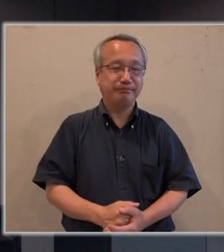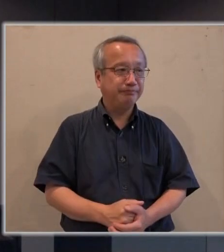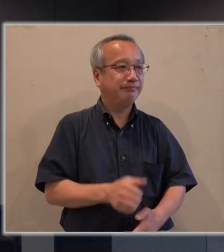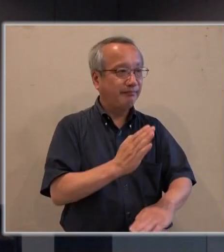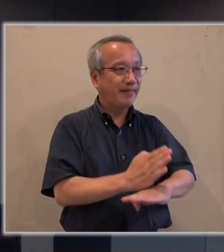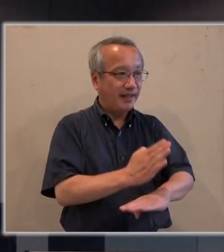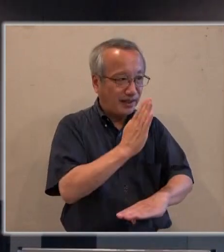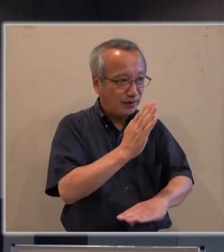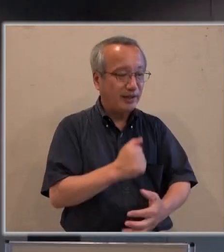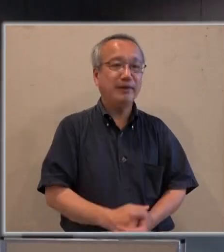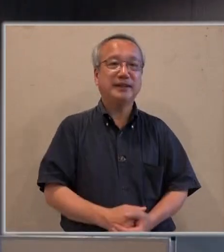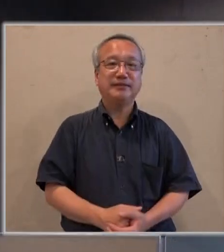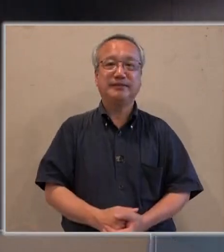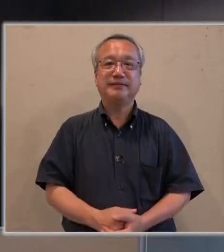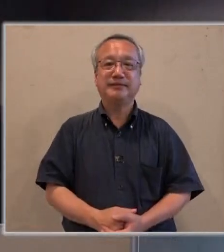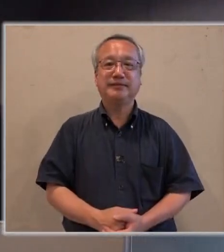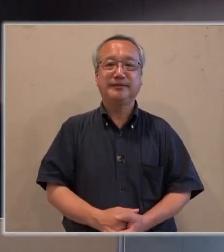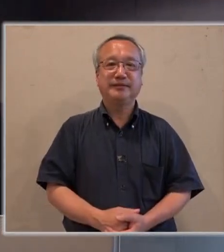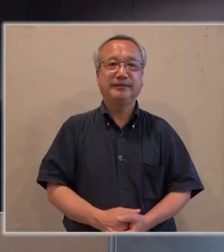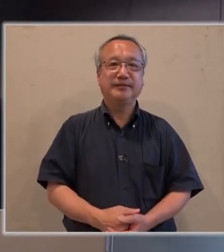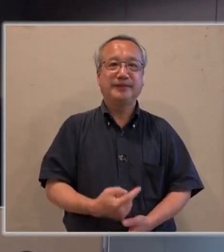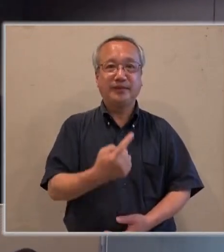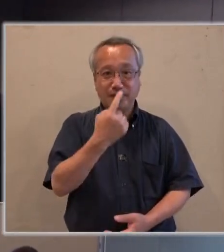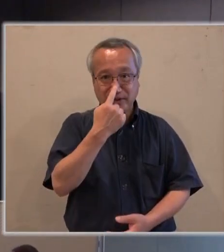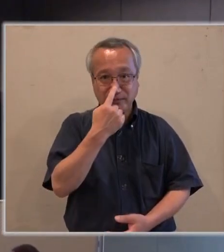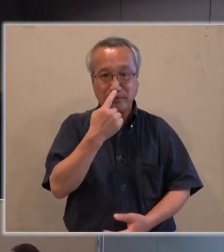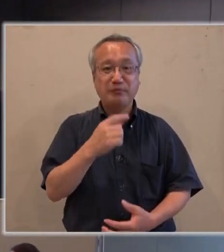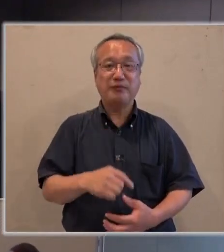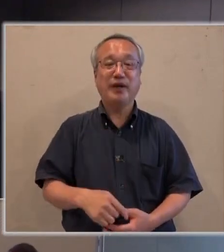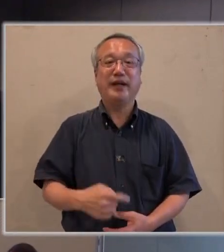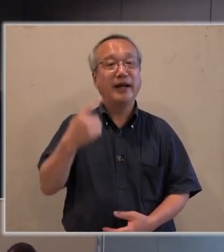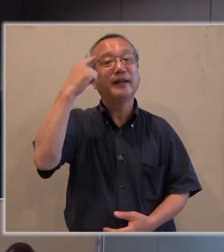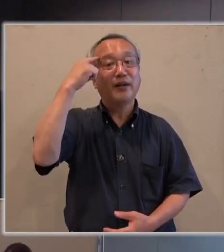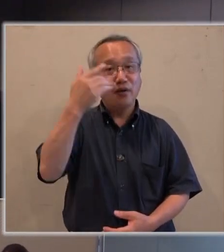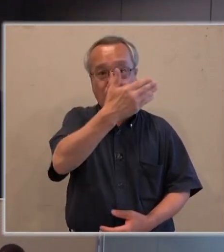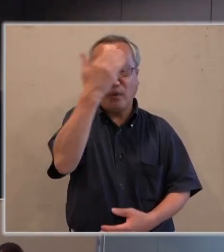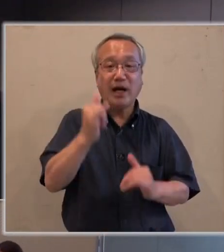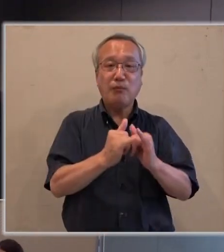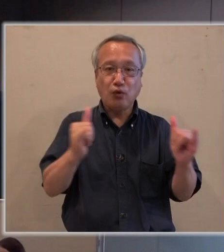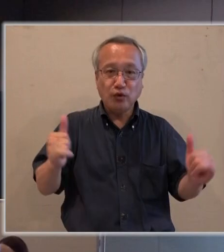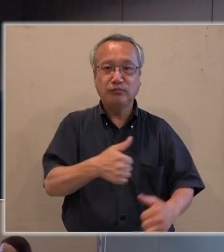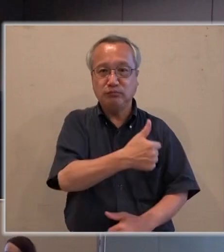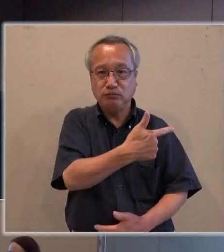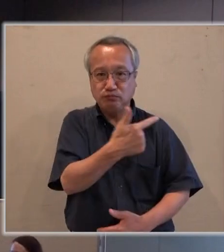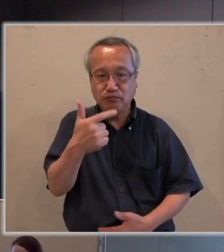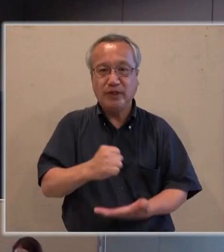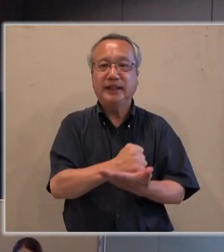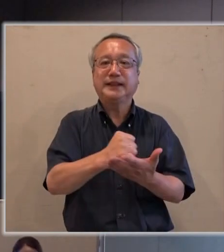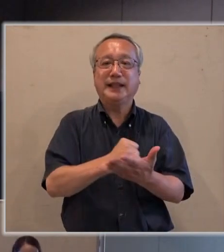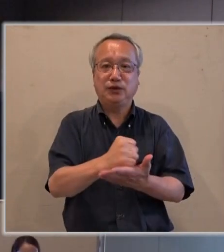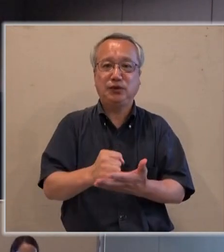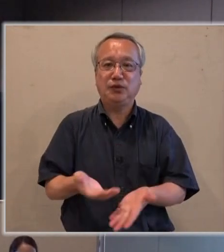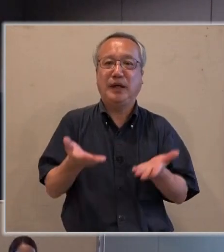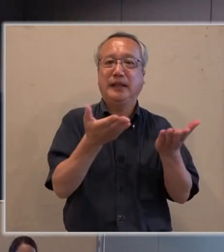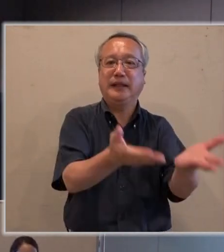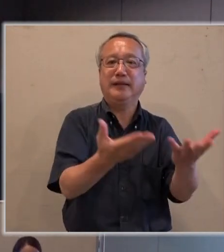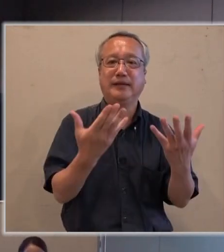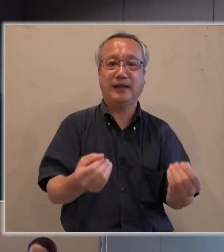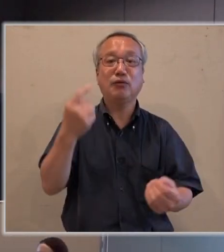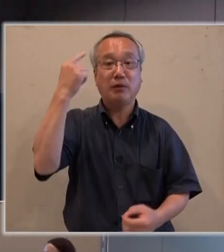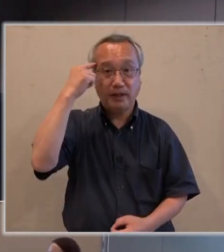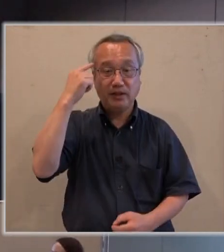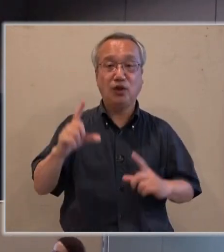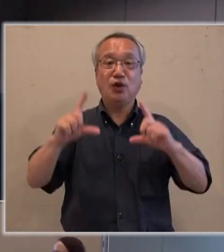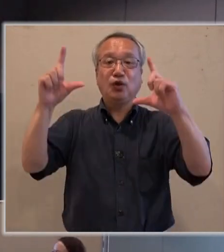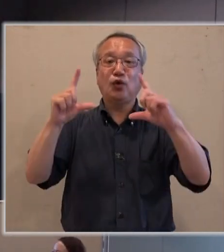。私も感じていたんですけど、やっぱり若者にすごいチャンスを与えてくれたなっていうふうに感じています。東京の時